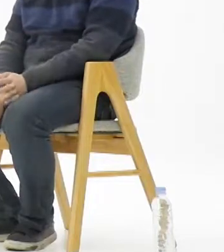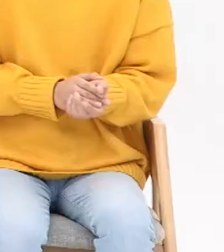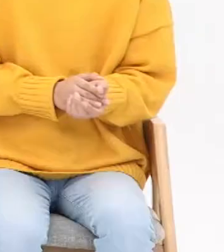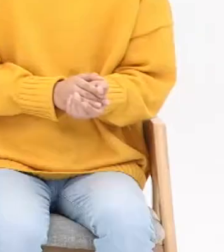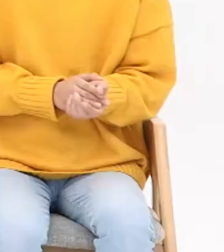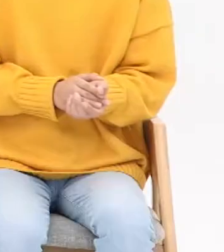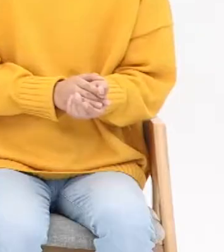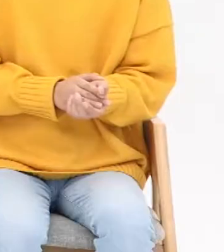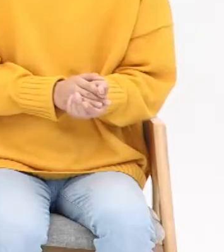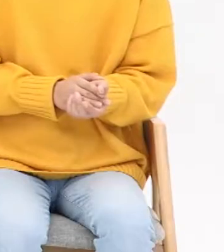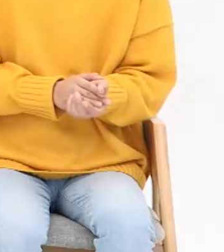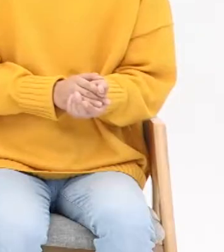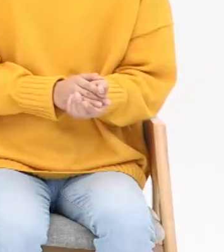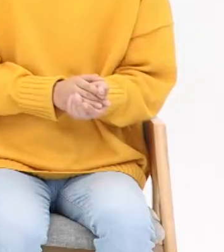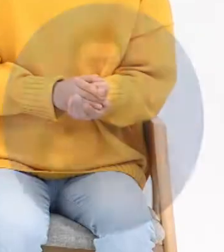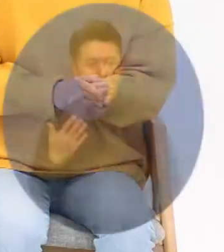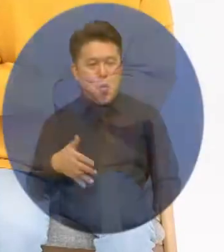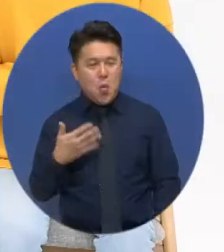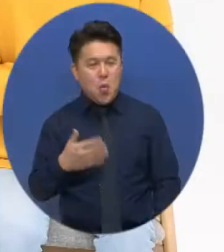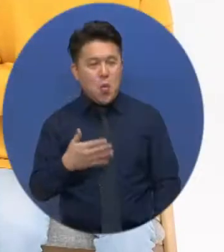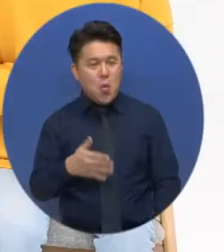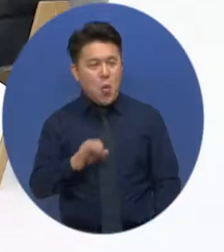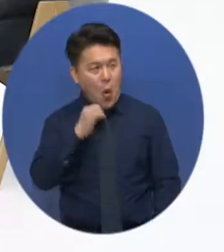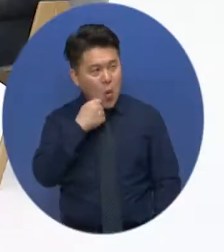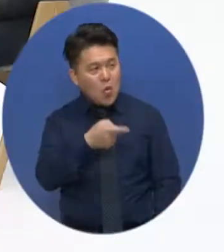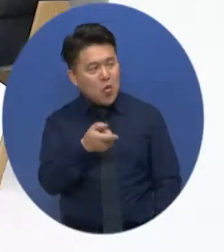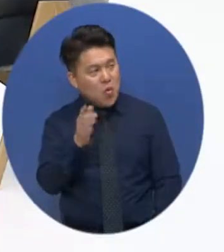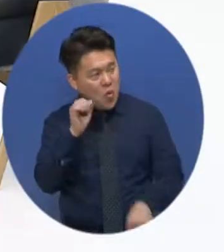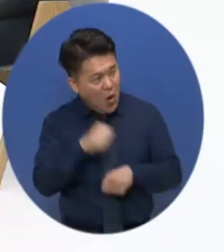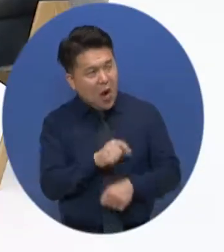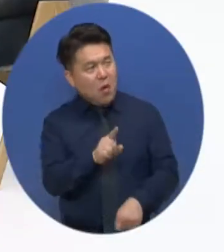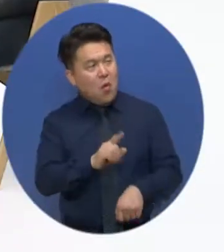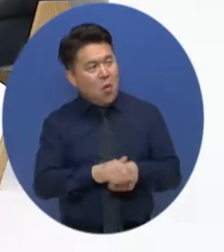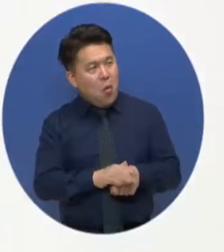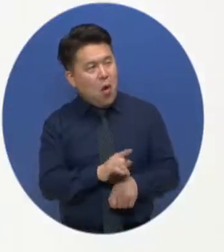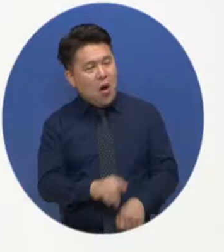와우. 야, 이게 쉽지 않은 건데.